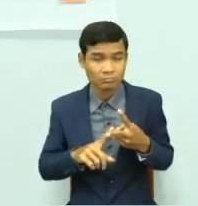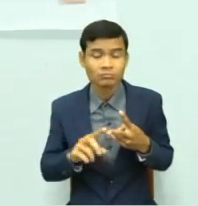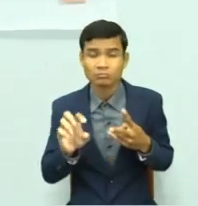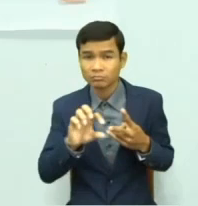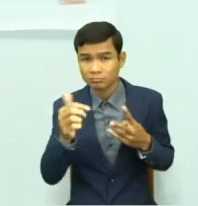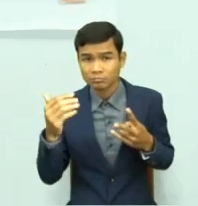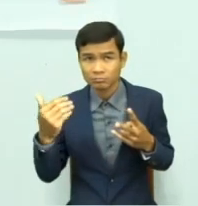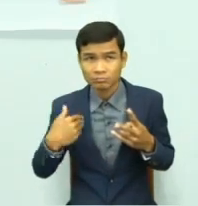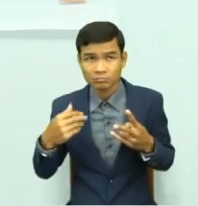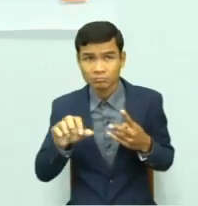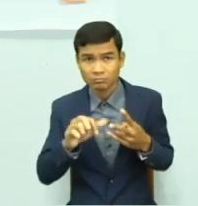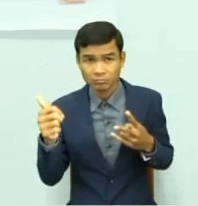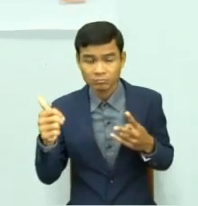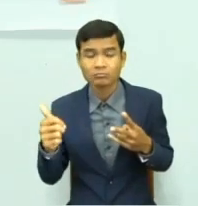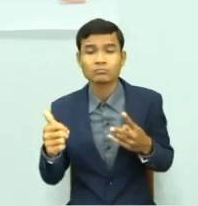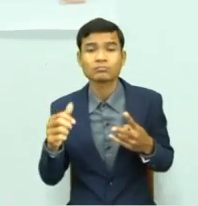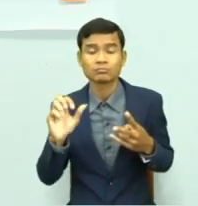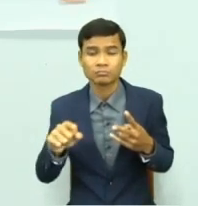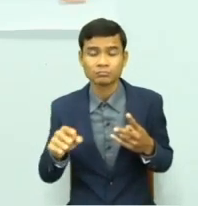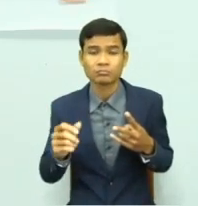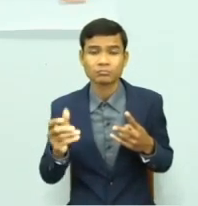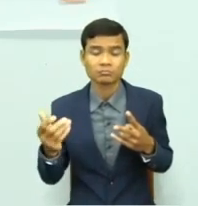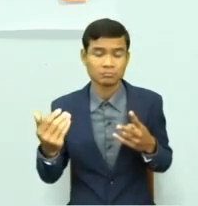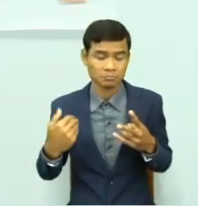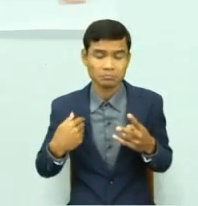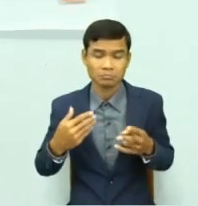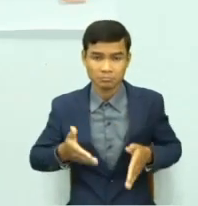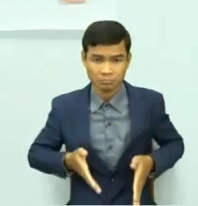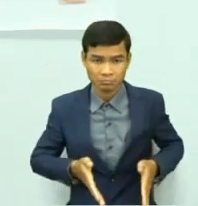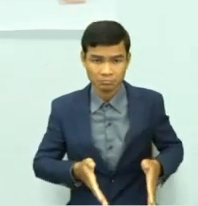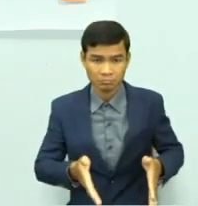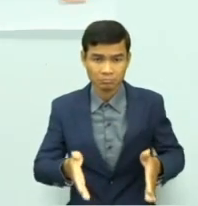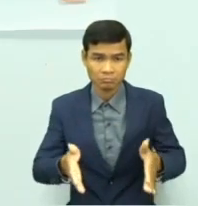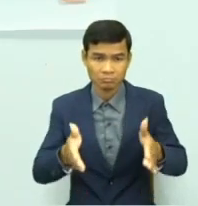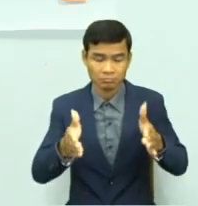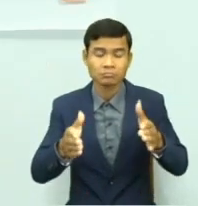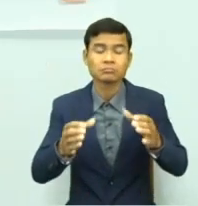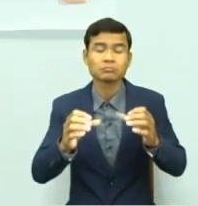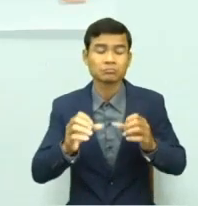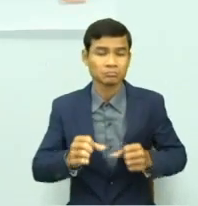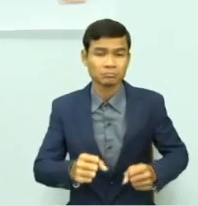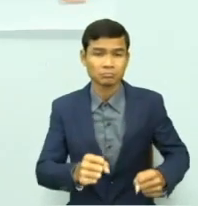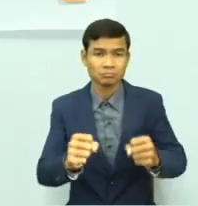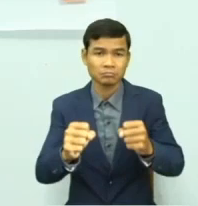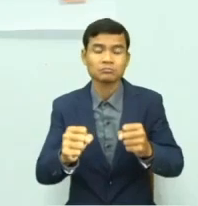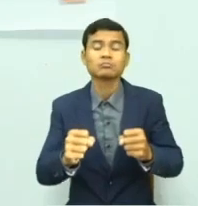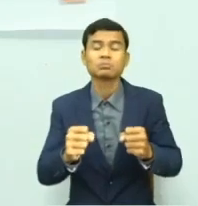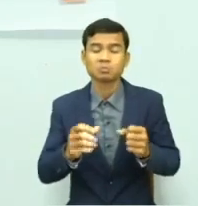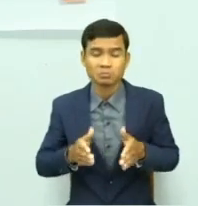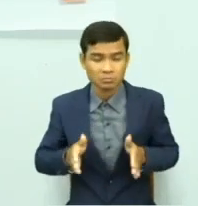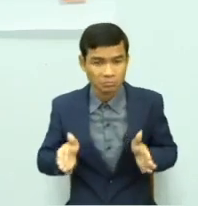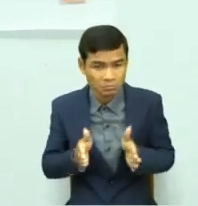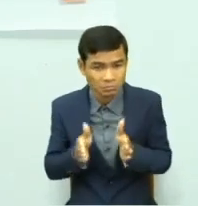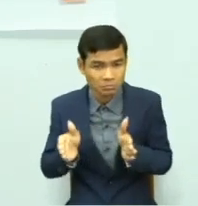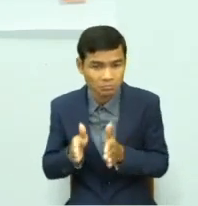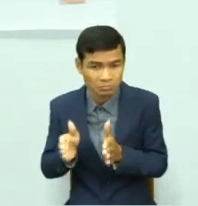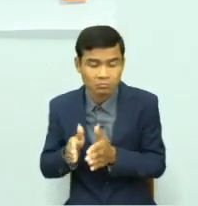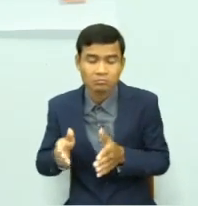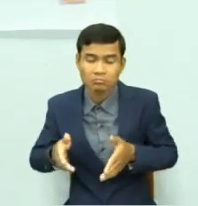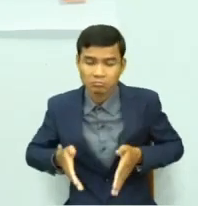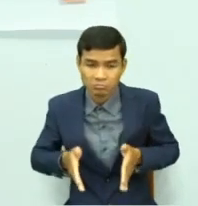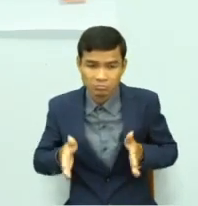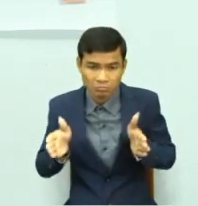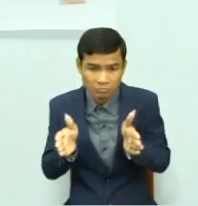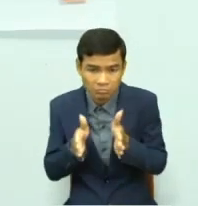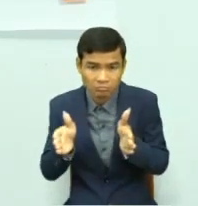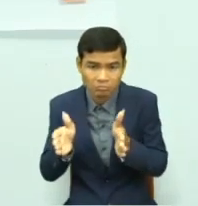Miên ở vầy tiết con. Chá cứ miên phơi lùm. Chá phơi lùm cứ là phơi tối. Tôi chạm đàn. Kì tuột